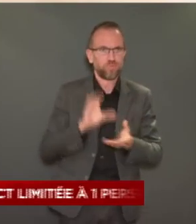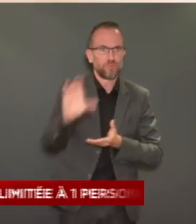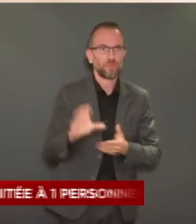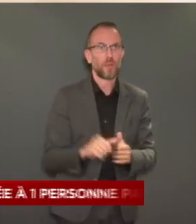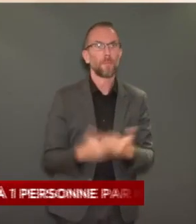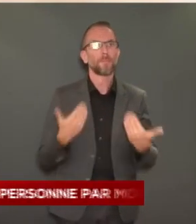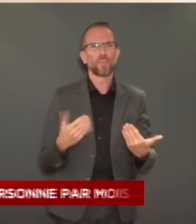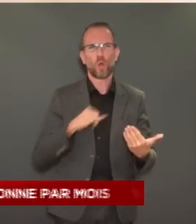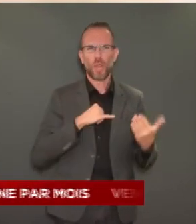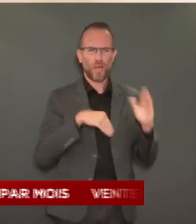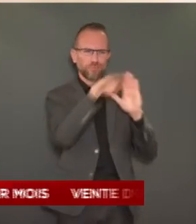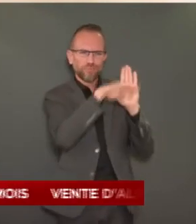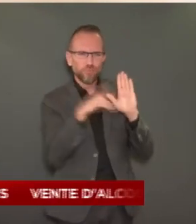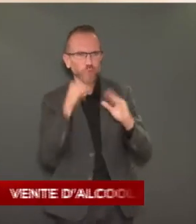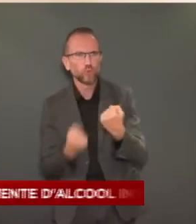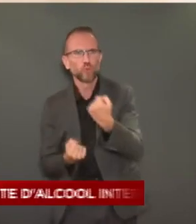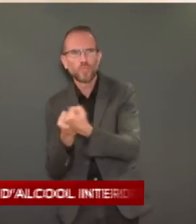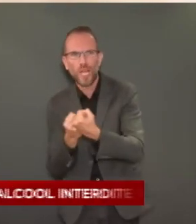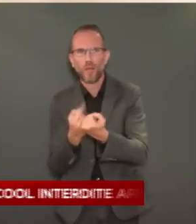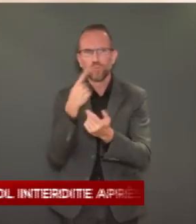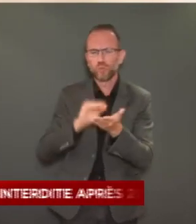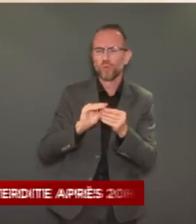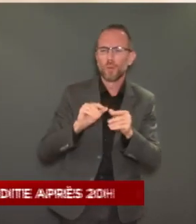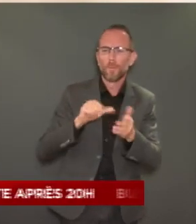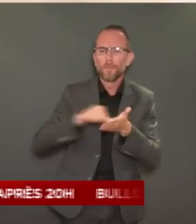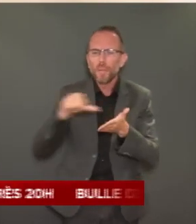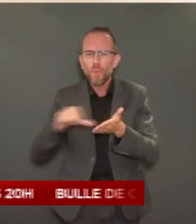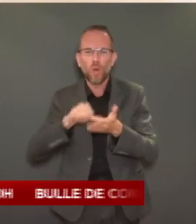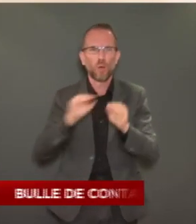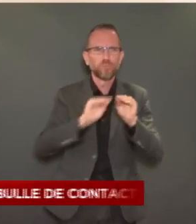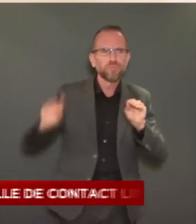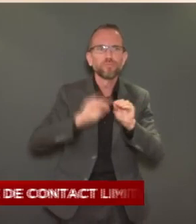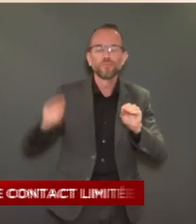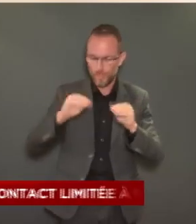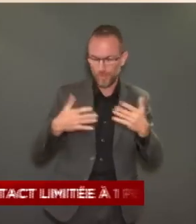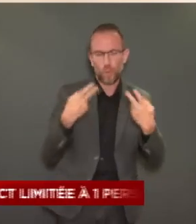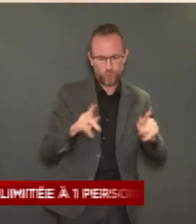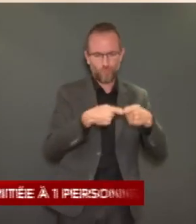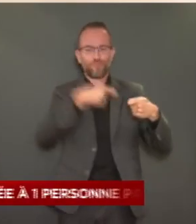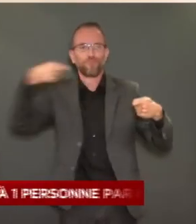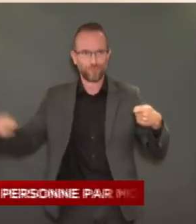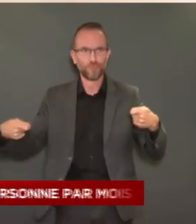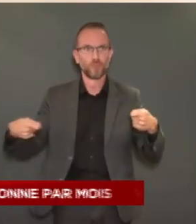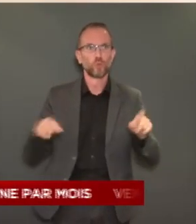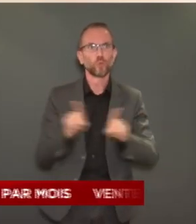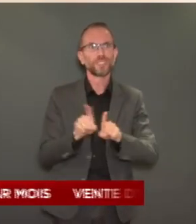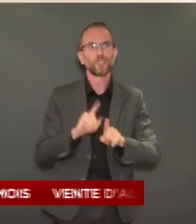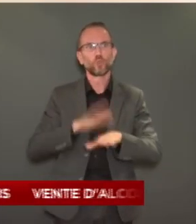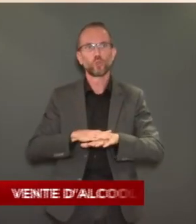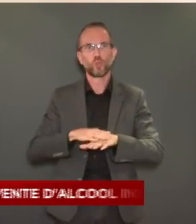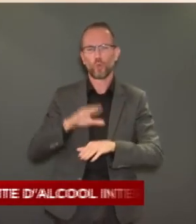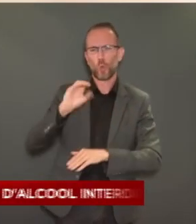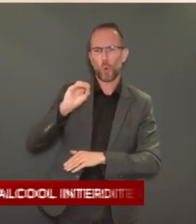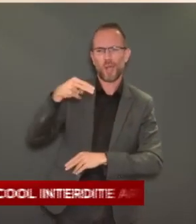le report de paiement et au fédéral, nous prévoyons également une exonération des contributions d'ONSS pour ceux qui